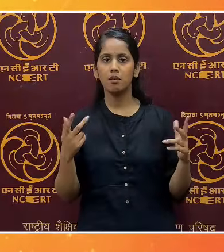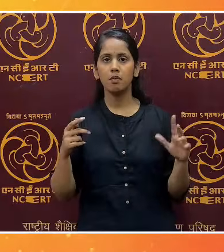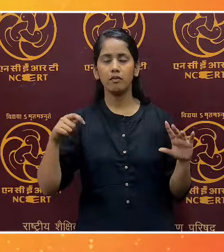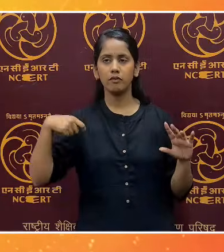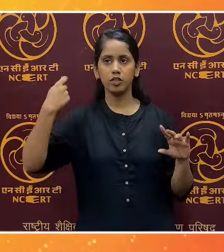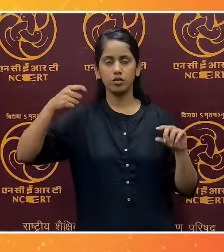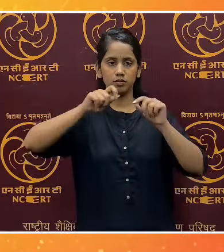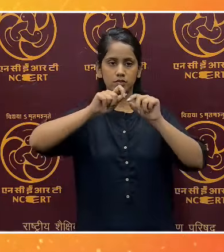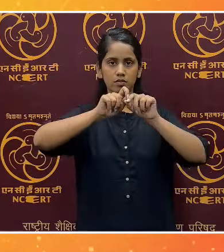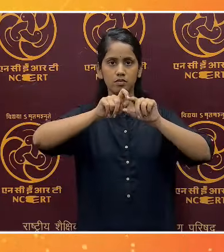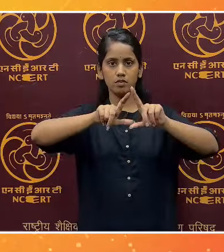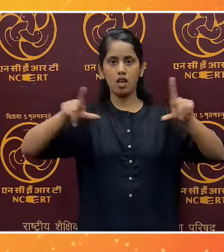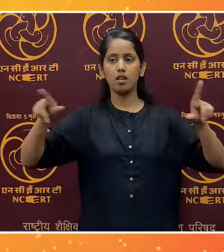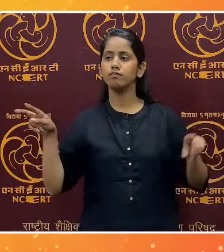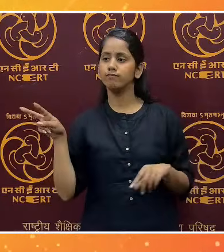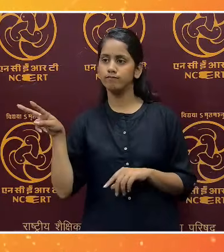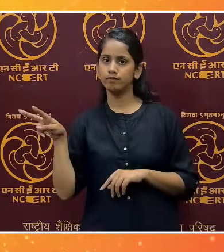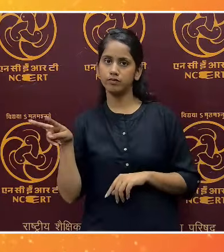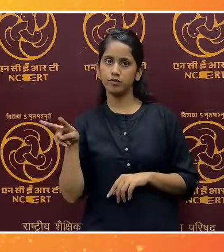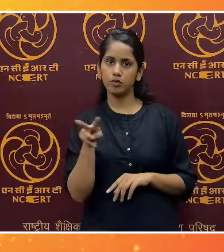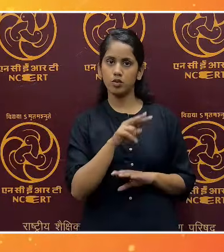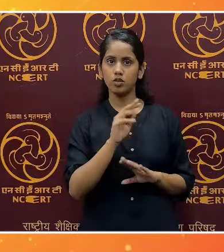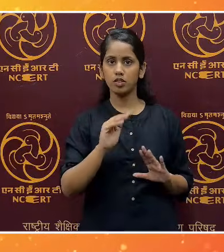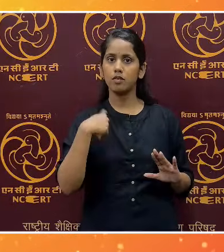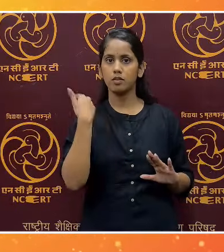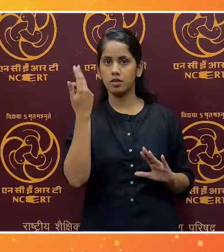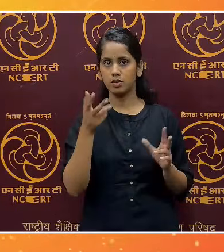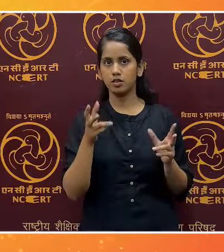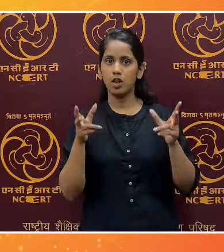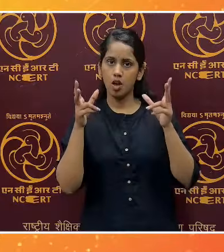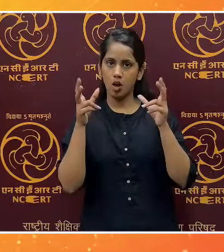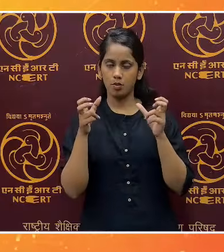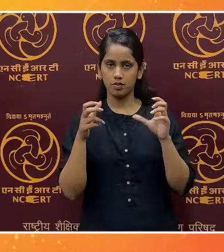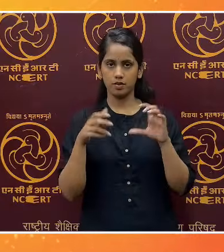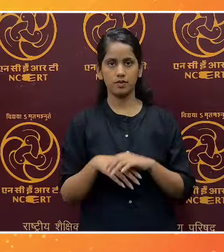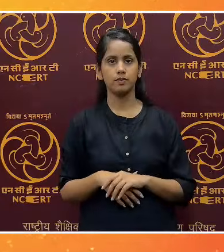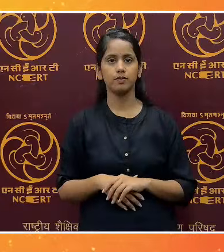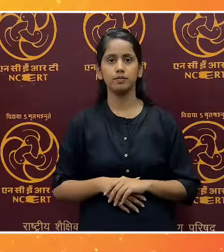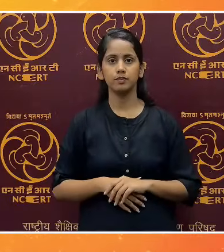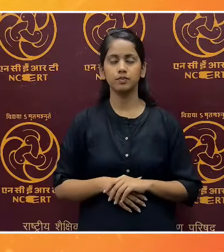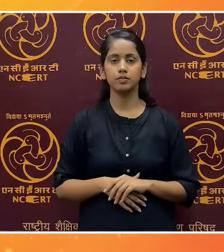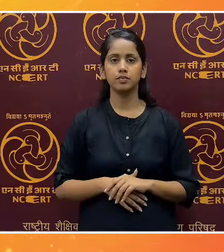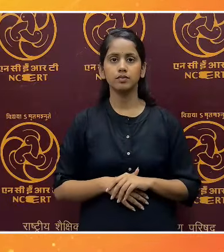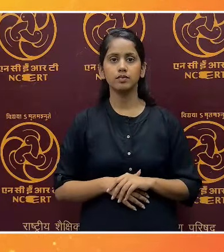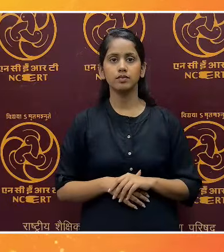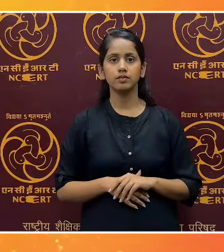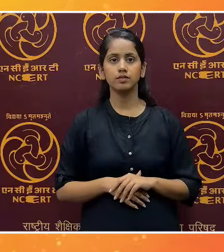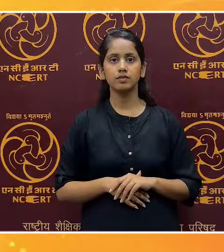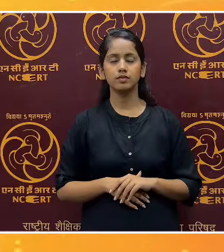you just watch it. Then we'll discuss. Sure, we'll talk on the observations. Yes, it's a fiction. Okay.